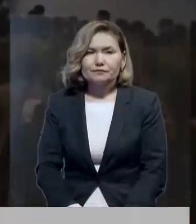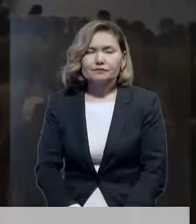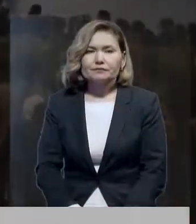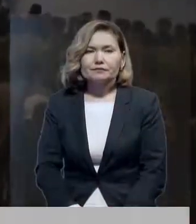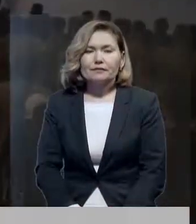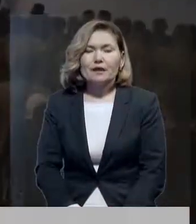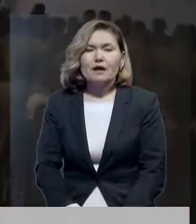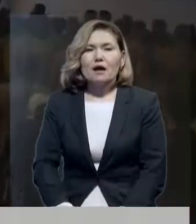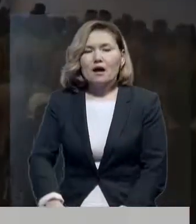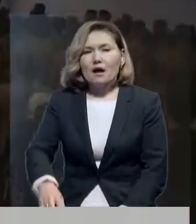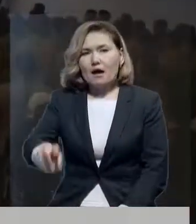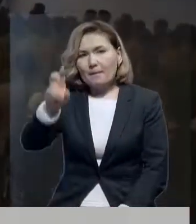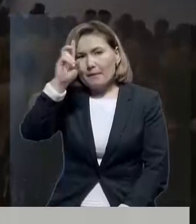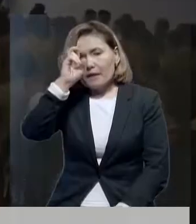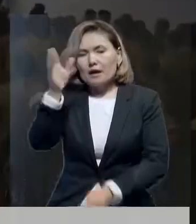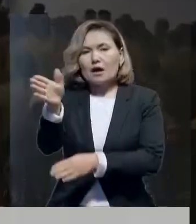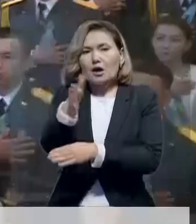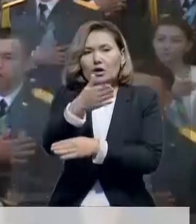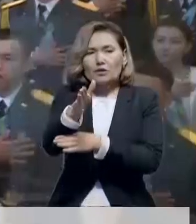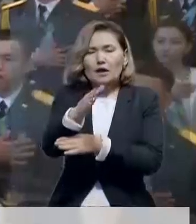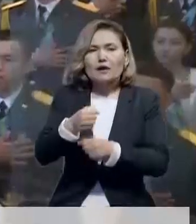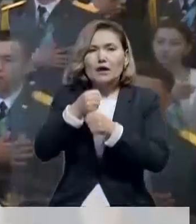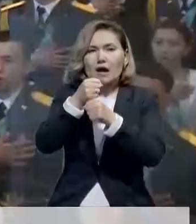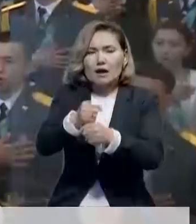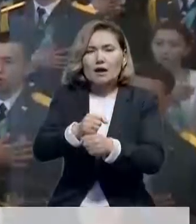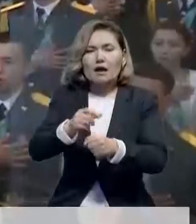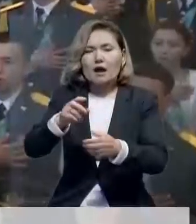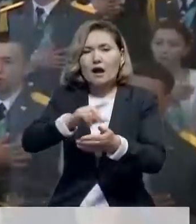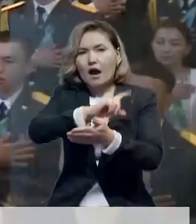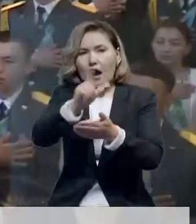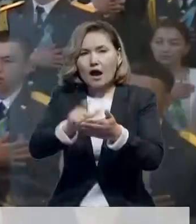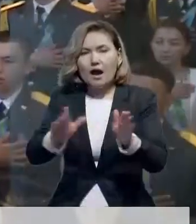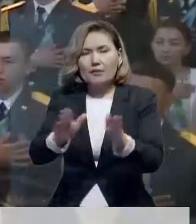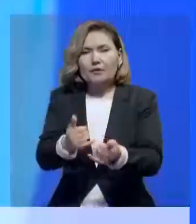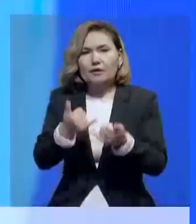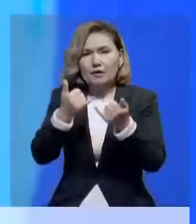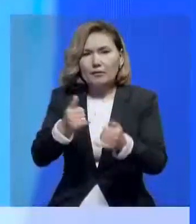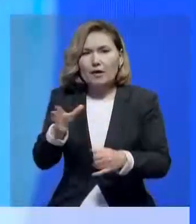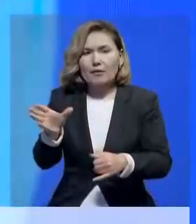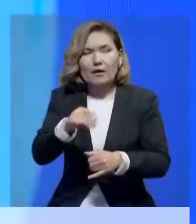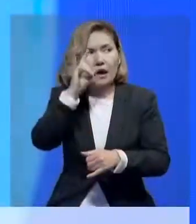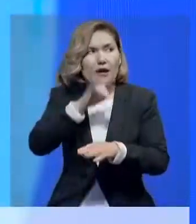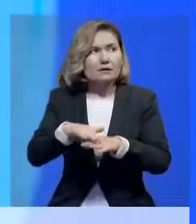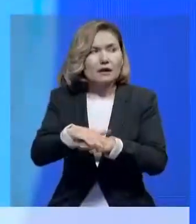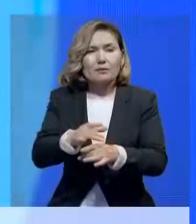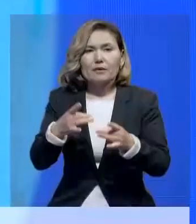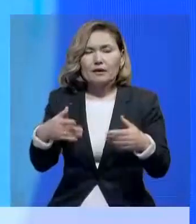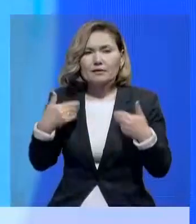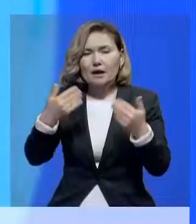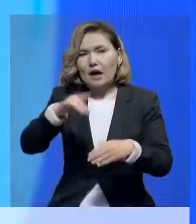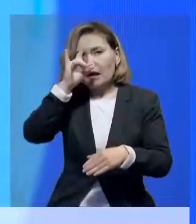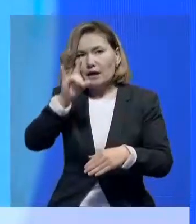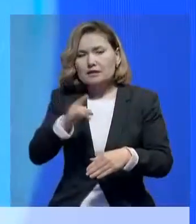Сахна төріне мемлекеттік ту әкелініп, әнұран шырқалды. Мұнан соң облыс әкімі сөз алды. Бүгінде Қазақстан